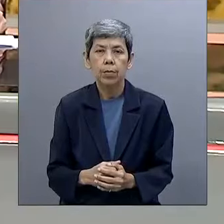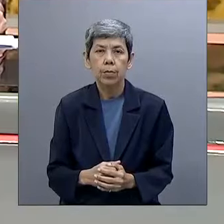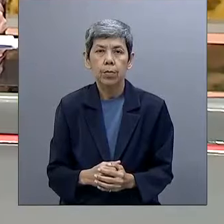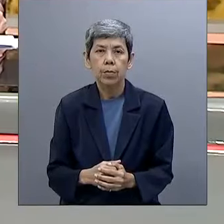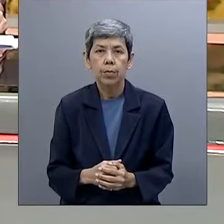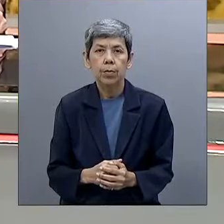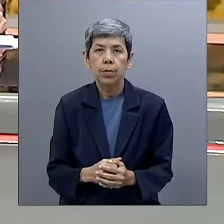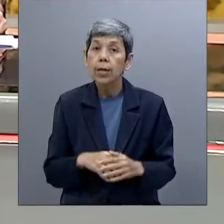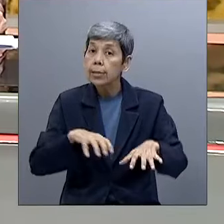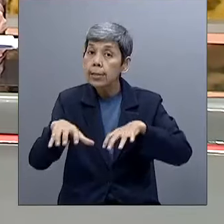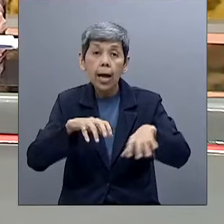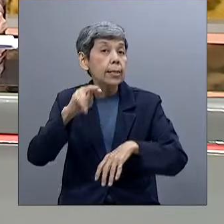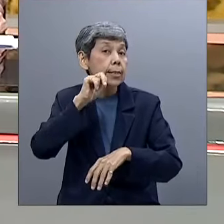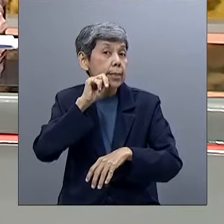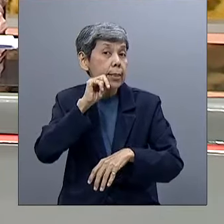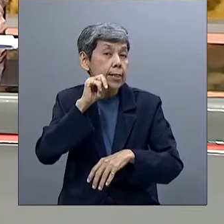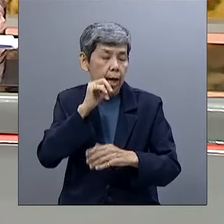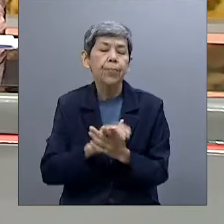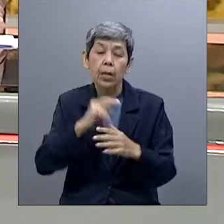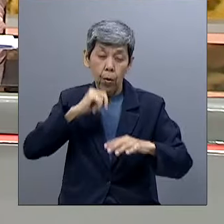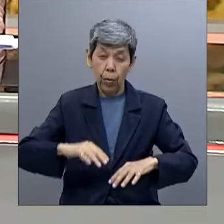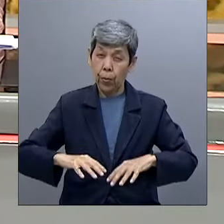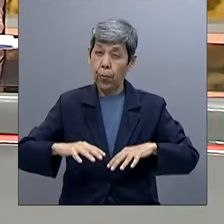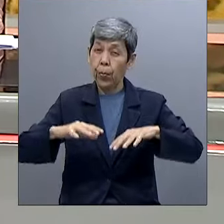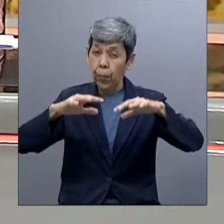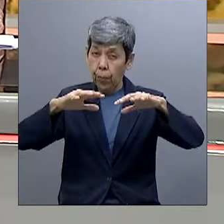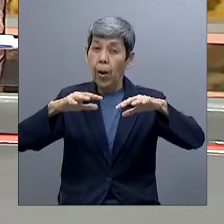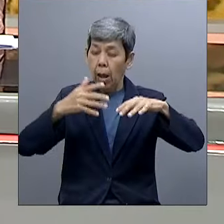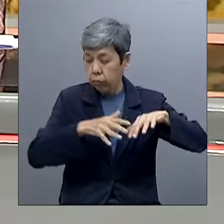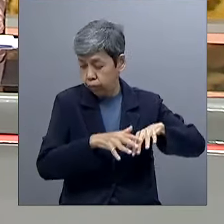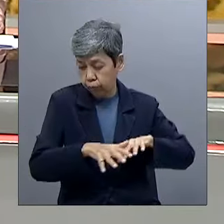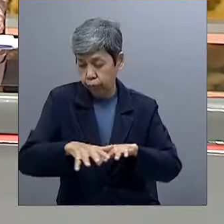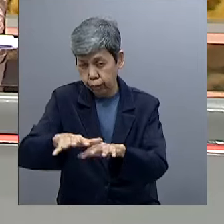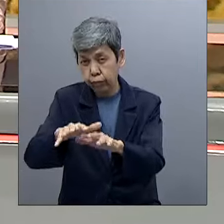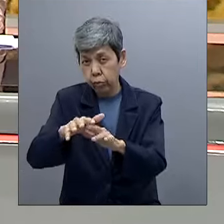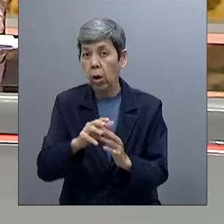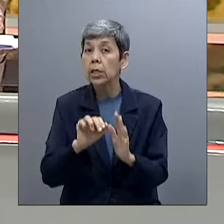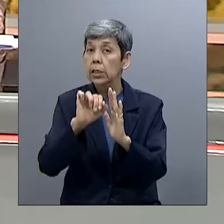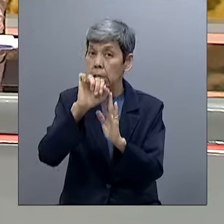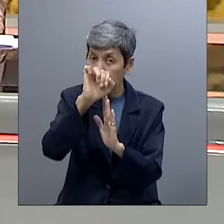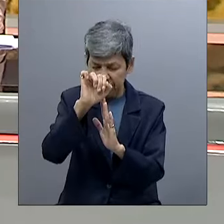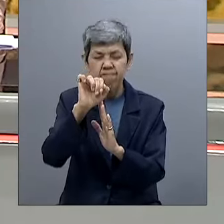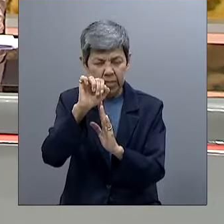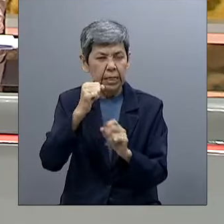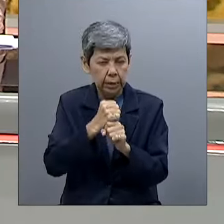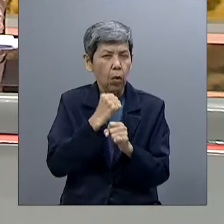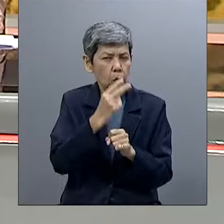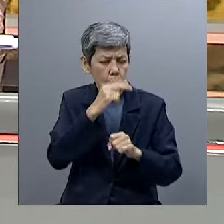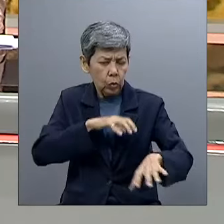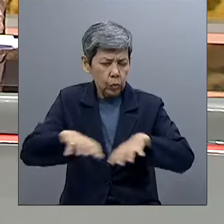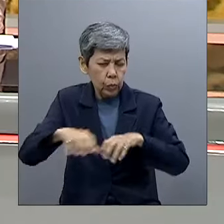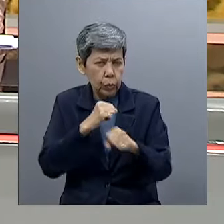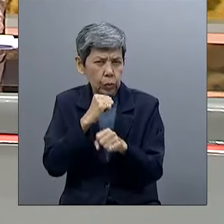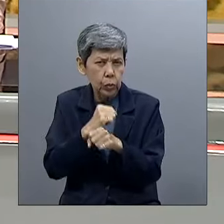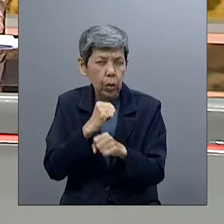ส่วนเรื่องการจัดการน้ำหลังผ่านพ้นช่วงที่มีน้ำหลากลงมาในพื้นที่จังหวัดเชียงใหม่ก็ยังคงต้องติดตามนะคะเพราะว่า